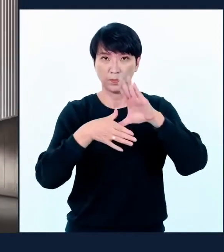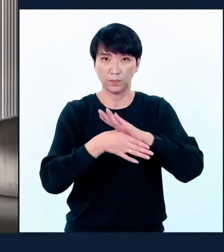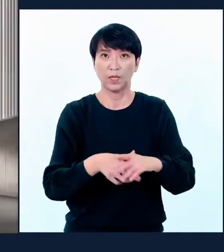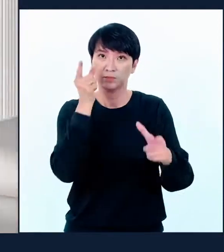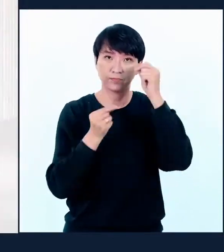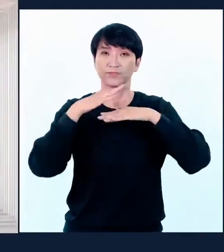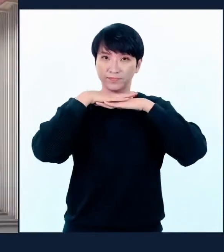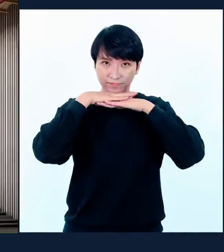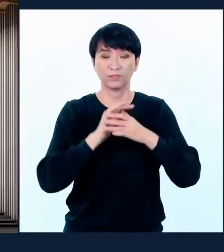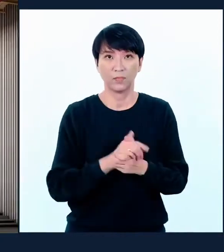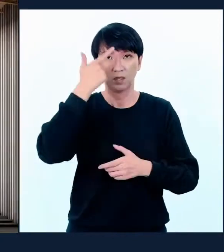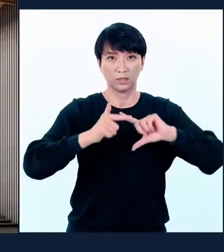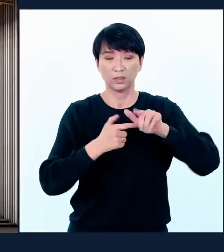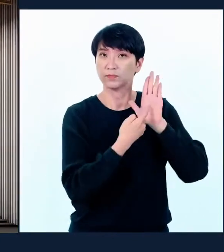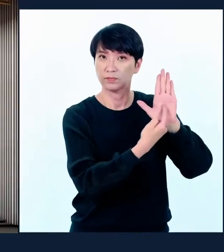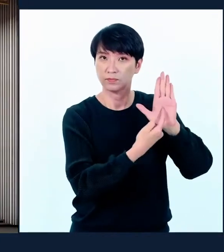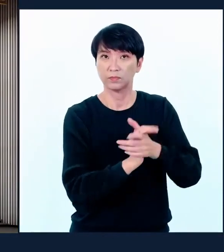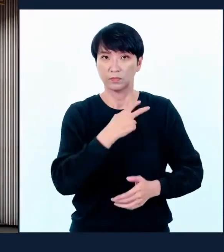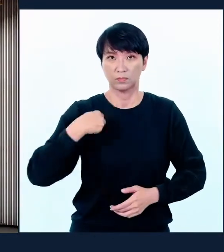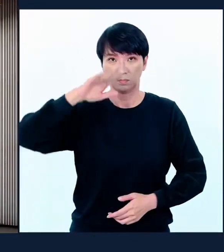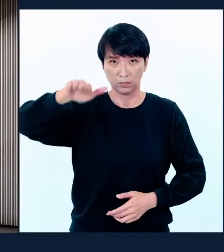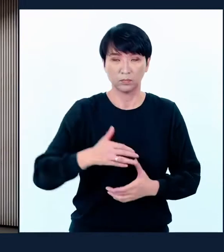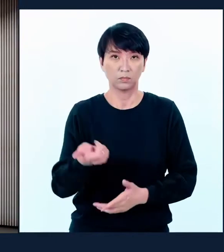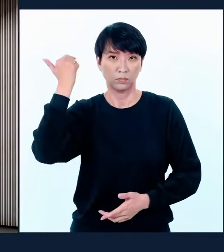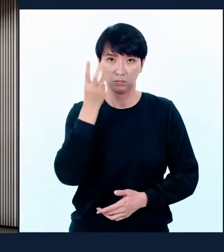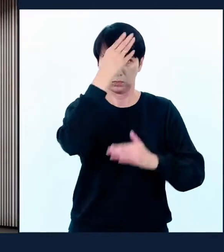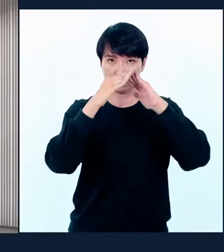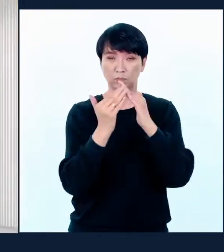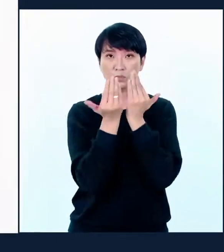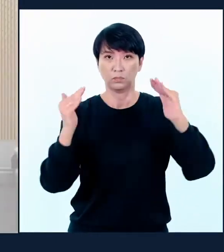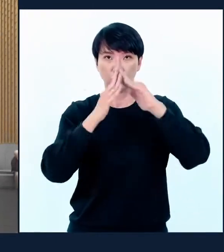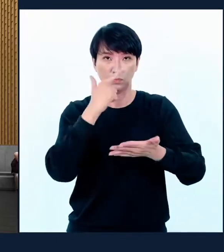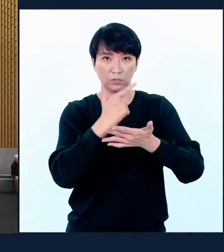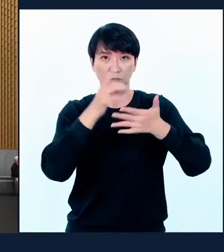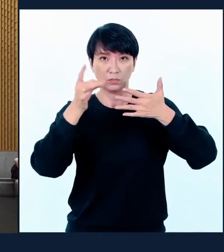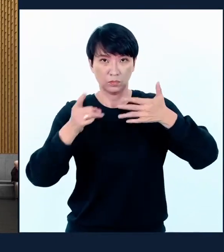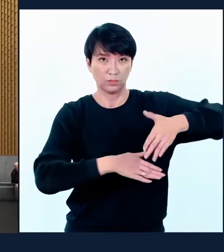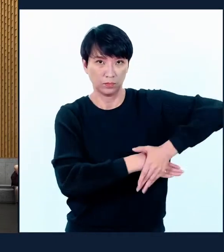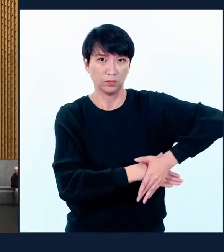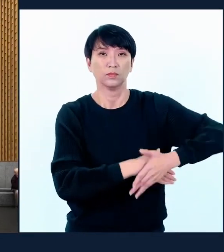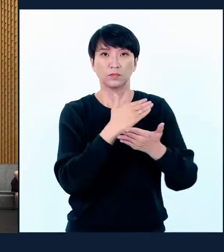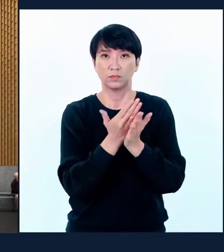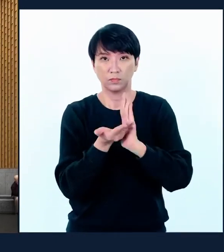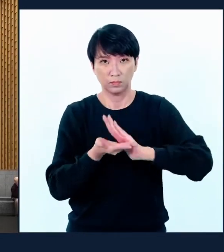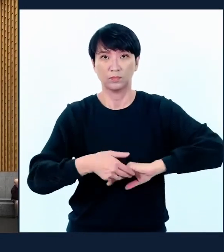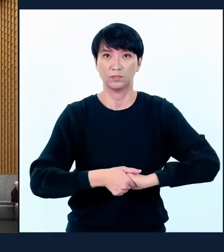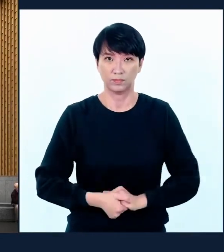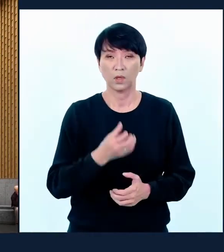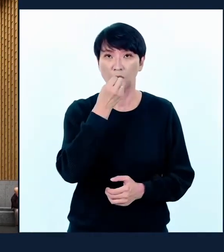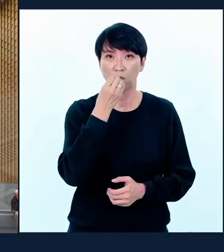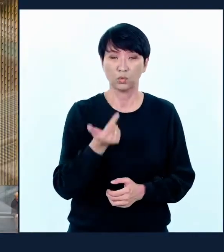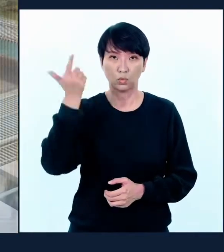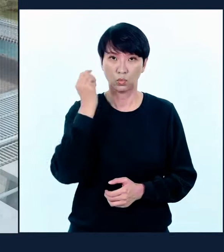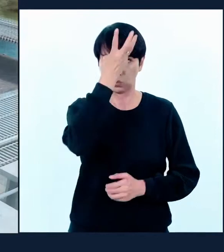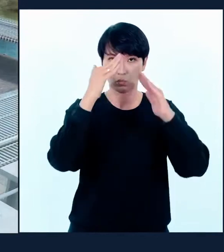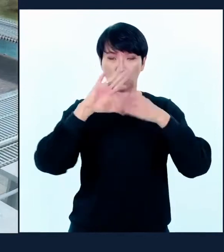和欣赏，以创新方式展示来自北京的故宫博物院精选藏品。香港